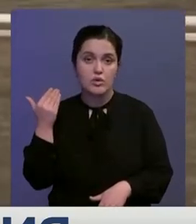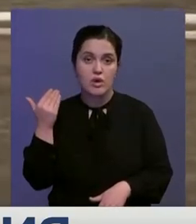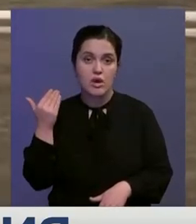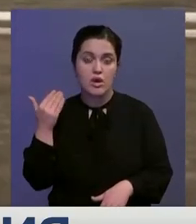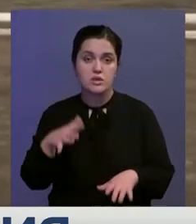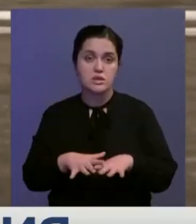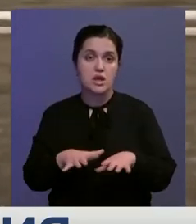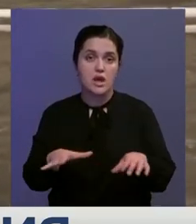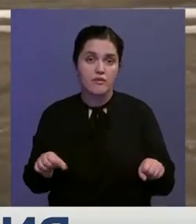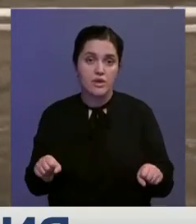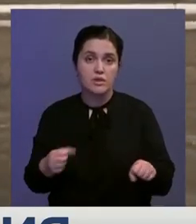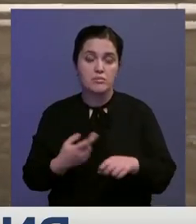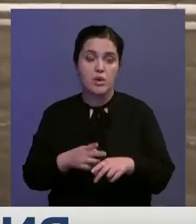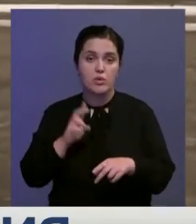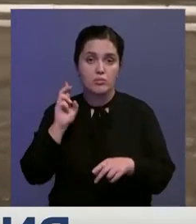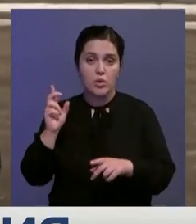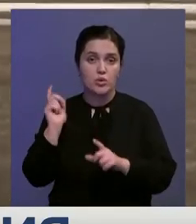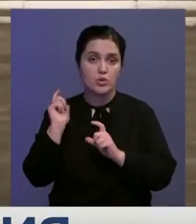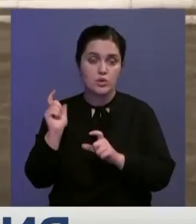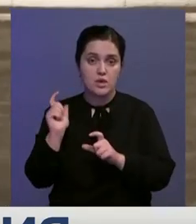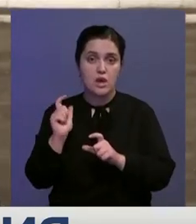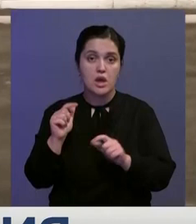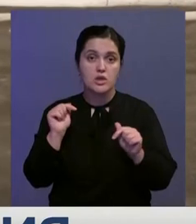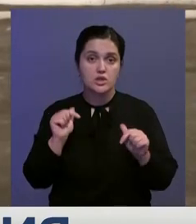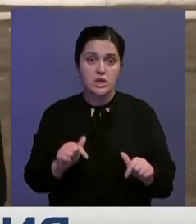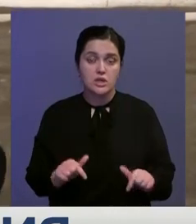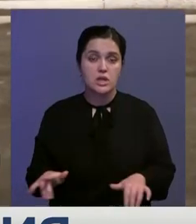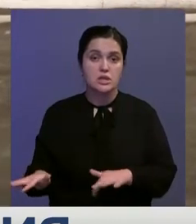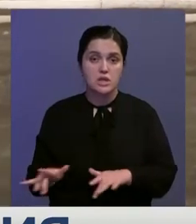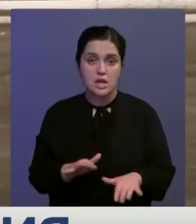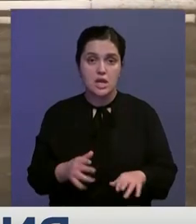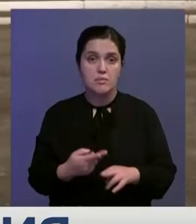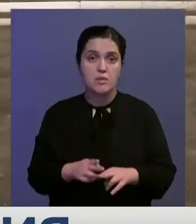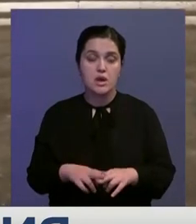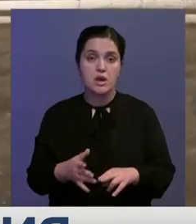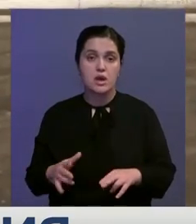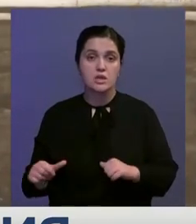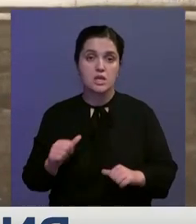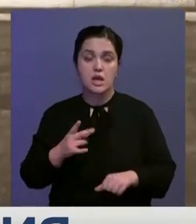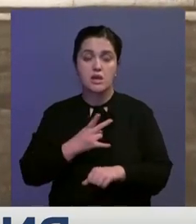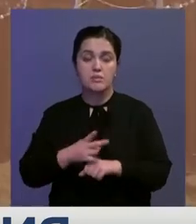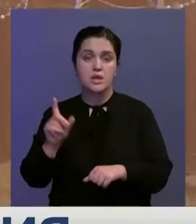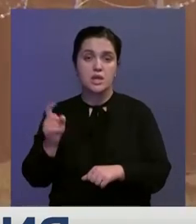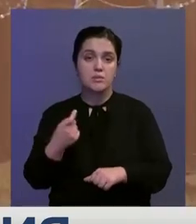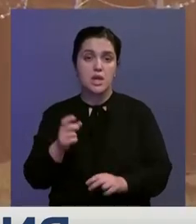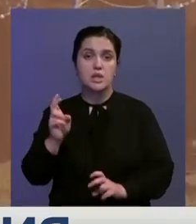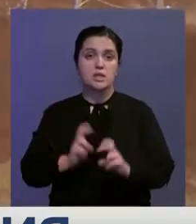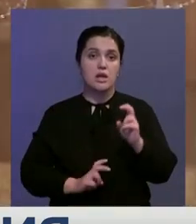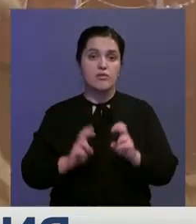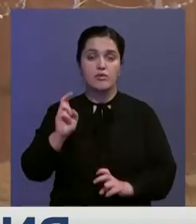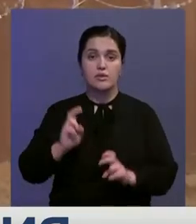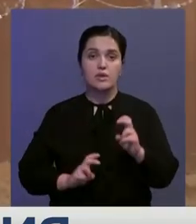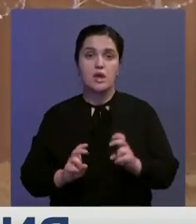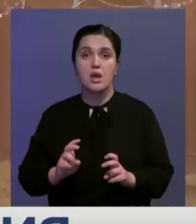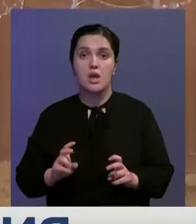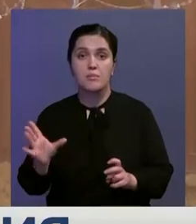произошел захват гуманитарного груза, а в эти минуты отрабатываются действия при террористическом акте на химическом заводе. Конечно, предположить